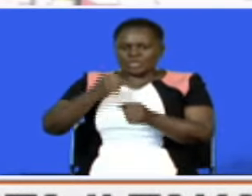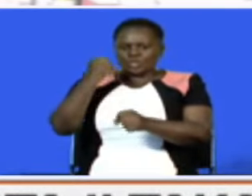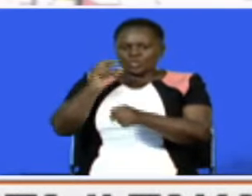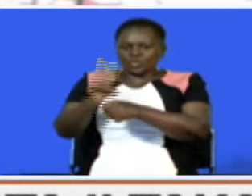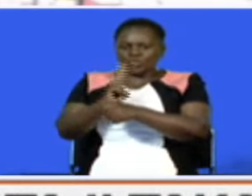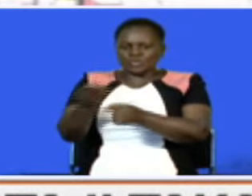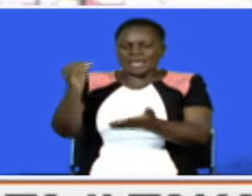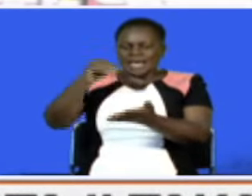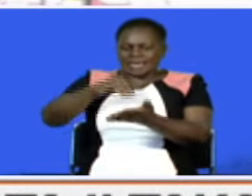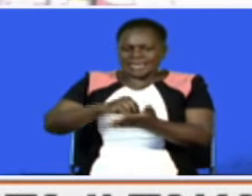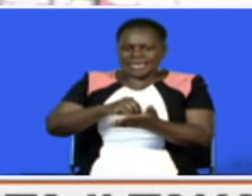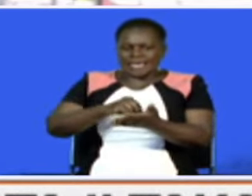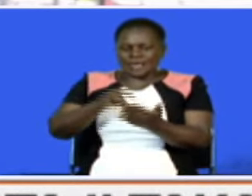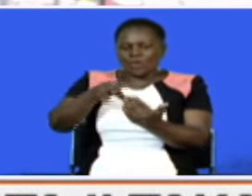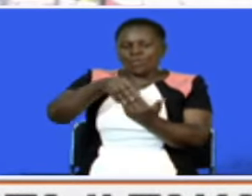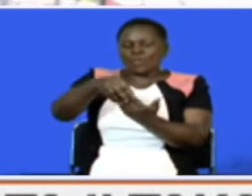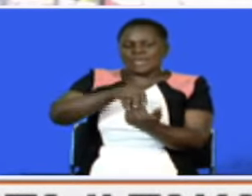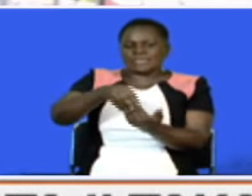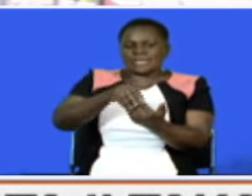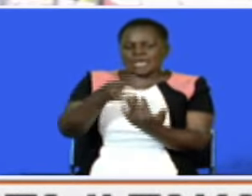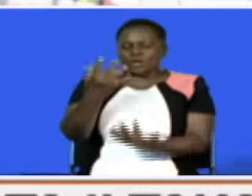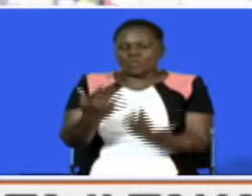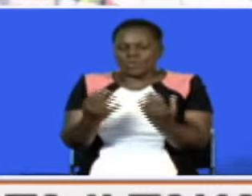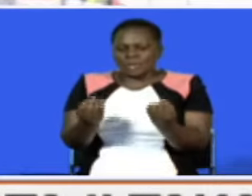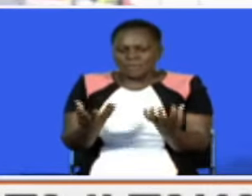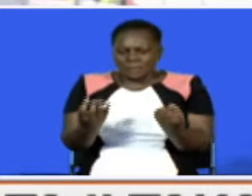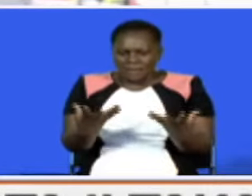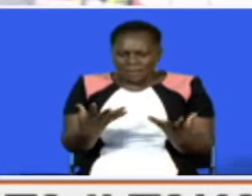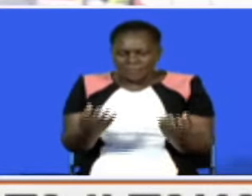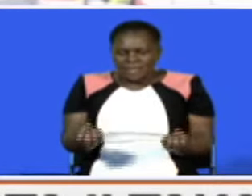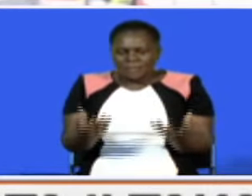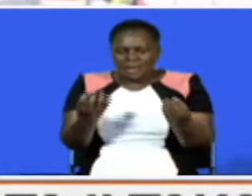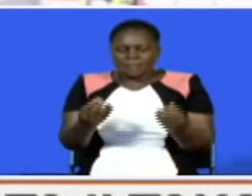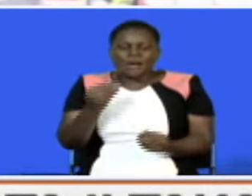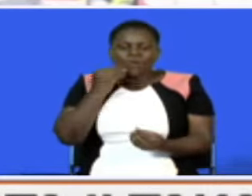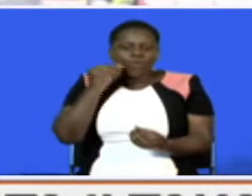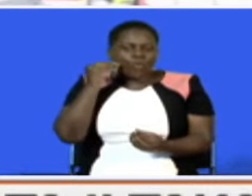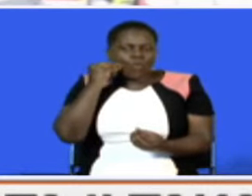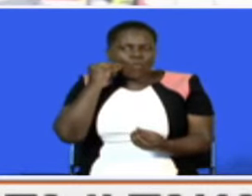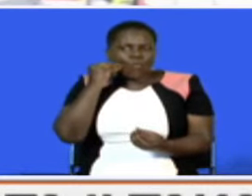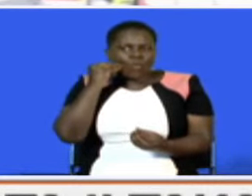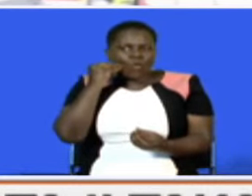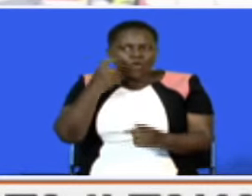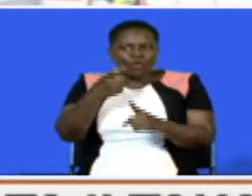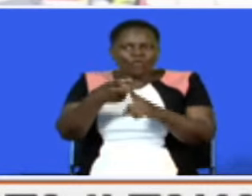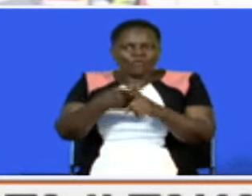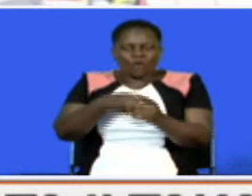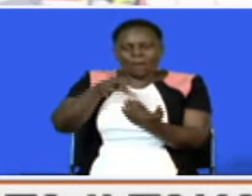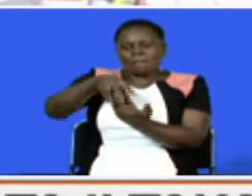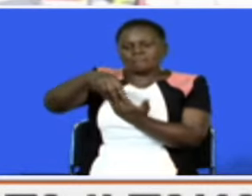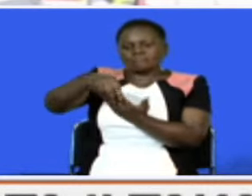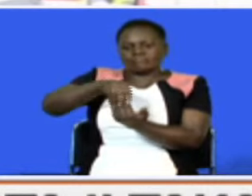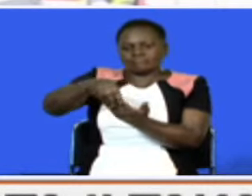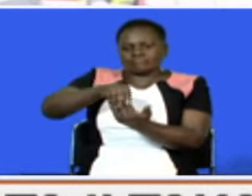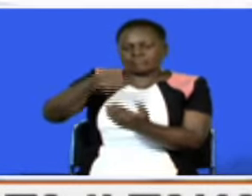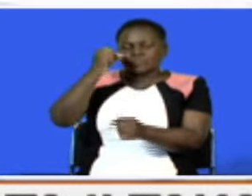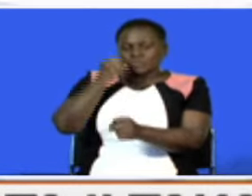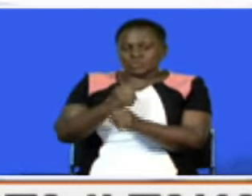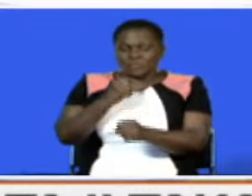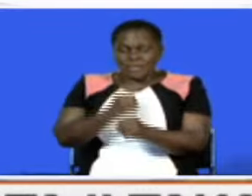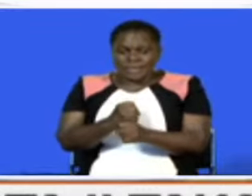tuafanya conversion of plastic waste into cooking gas. Ile gesi yetu ya kupikia nyumbani, tuwa kwa tunatumia takataka